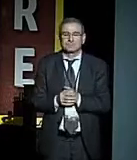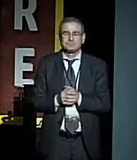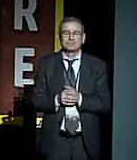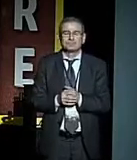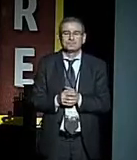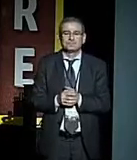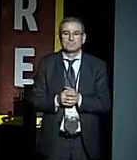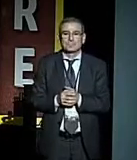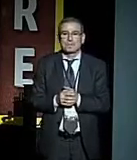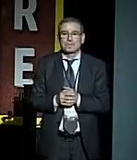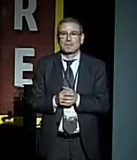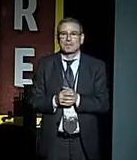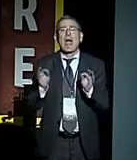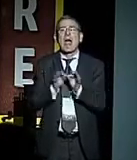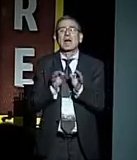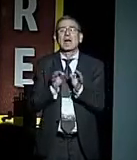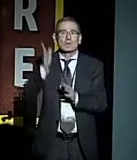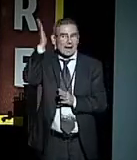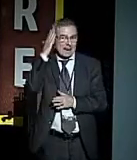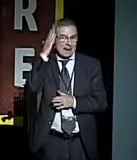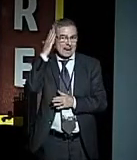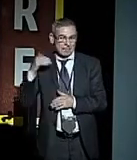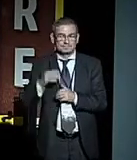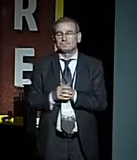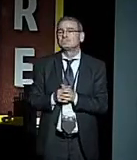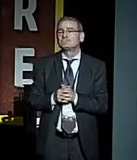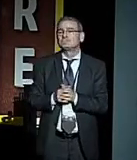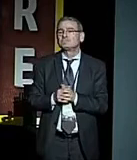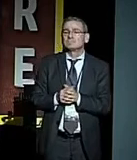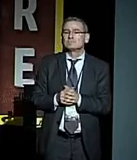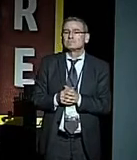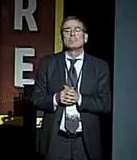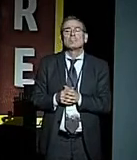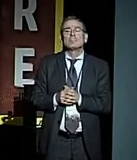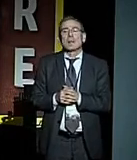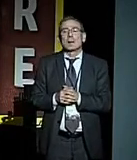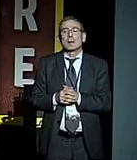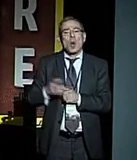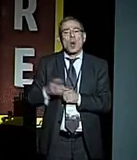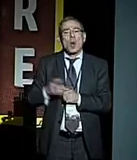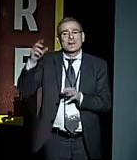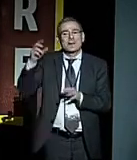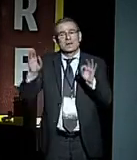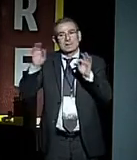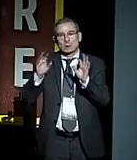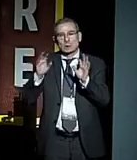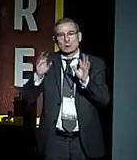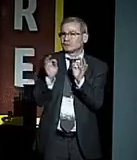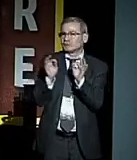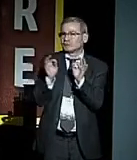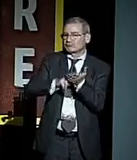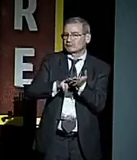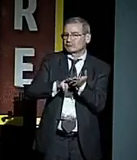accordi con la Libia che sono stati siglati dal governo Gentiloni nel 2017 e che poi si sono